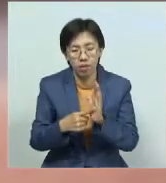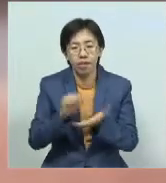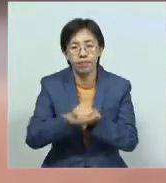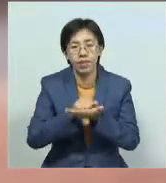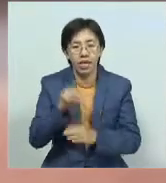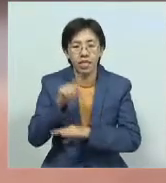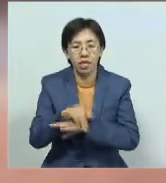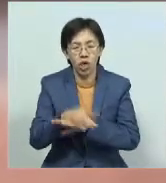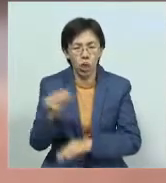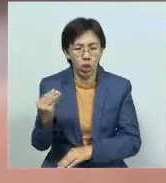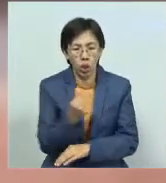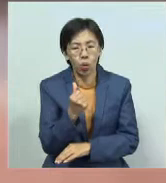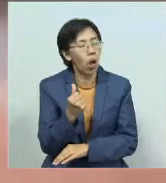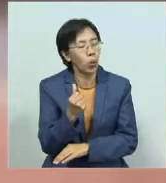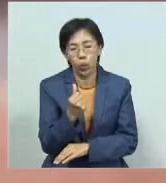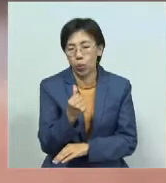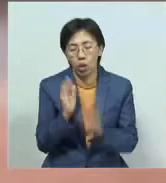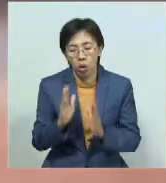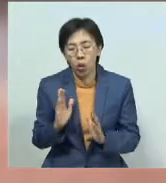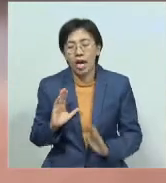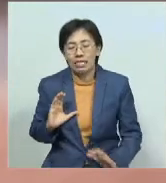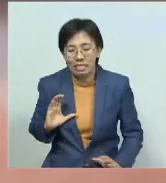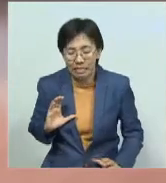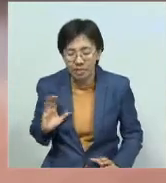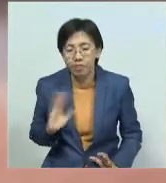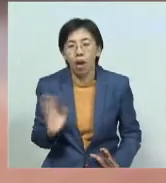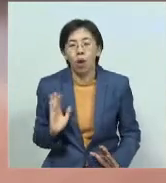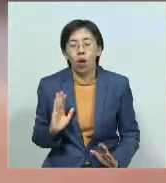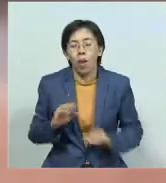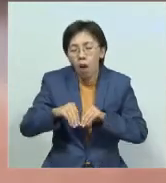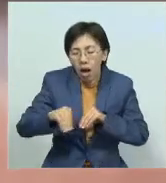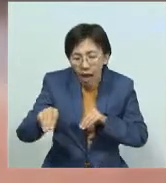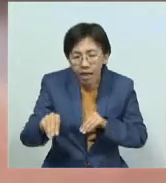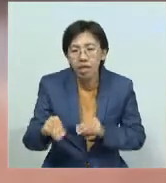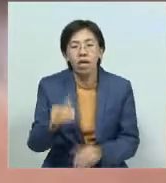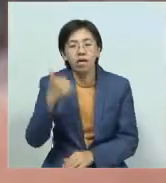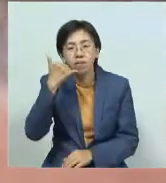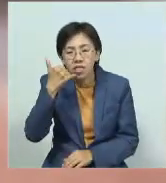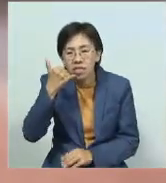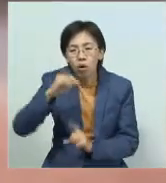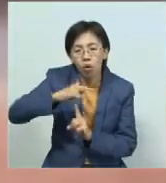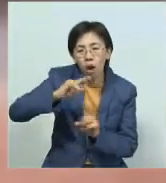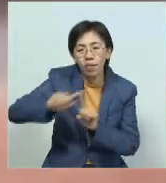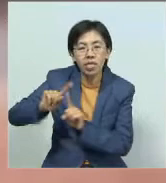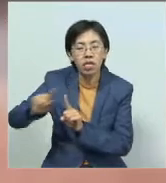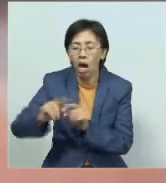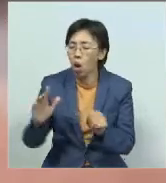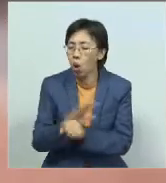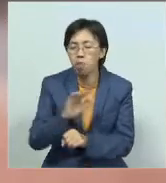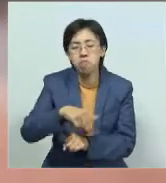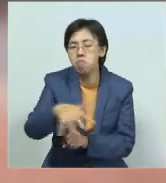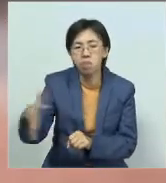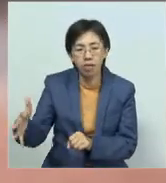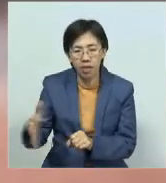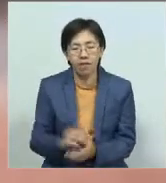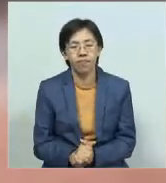การอินเทอร์เน็ตความเร็วสูงที่ไม่มีใครกล้าที่จะเข้ามาลงทุนหรือแม้แต่สัญญาณโทรศัพท์ก็มีไม่ครอบคลุมทุกพื้นที่